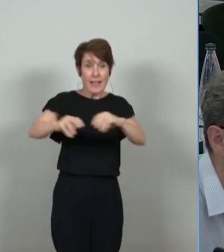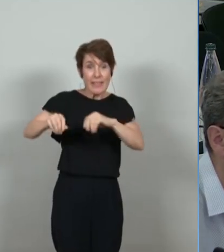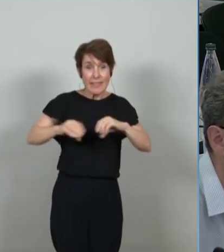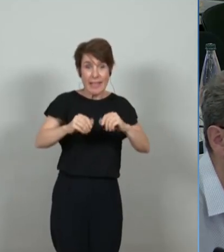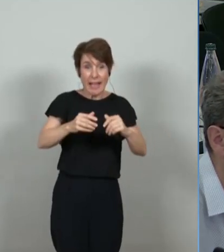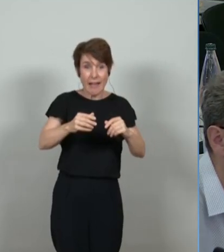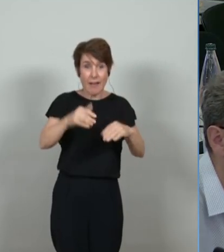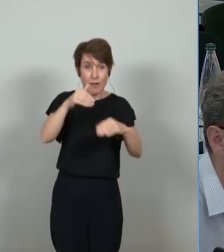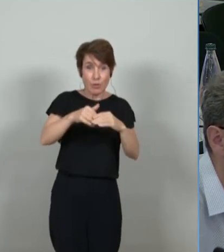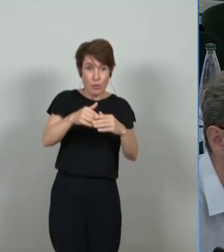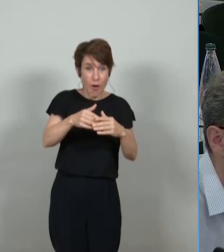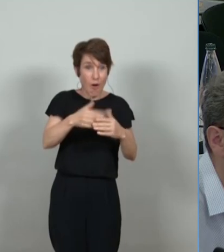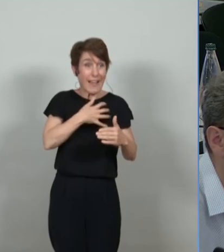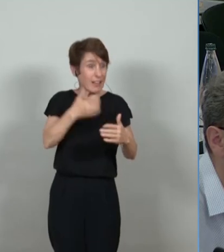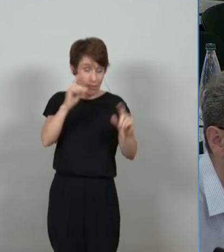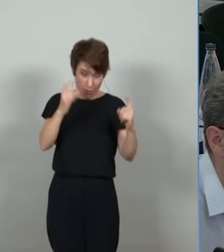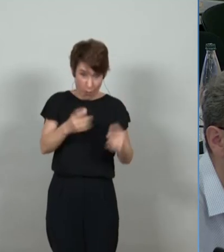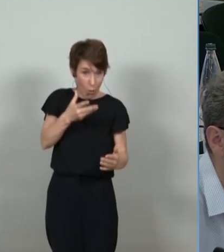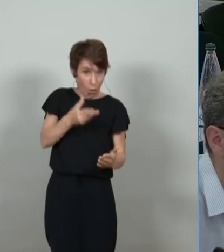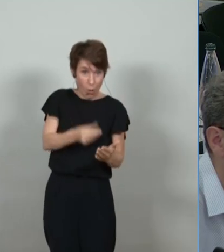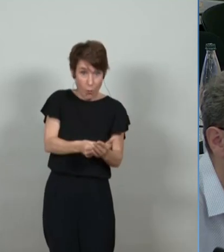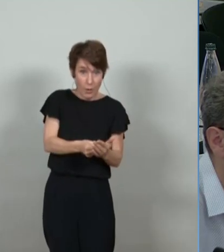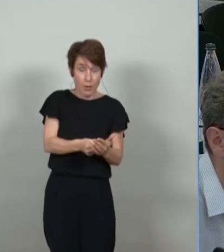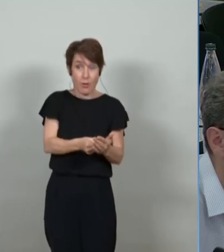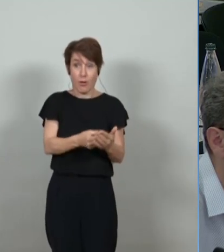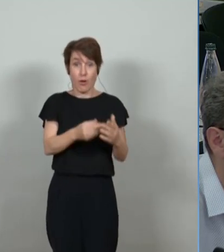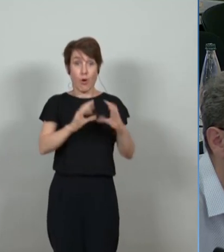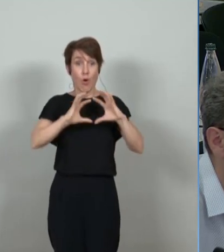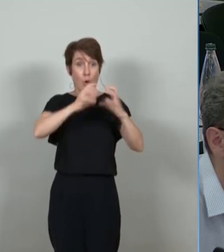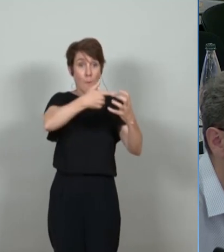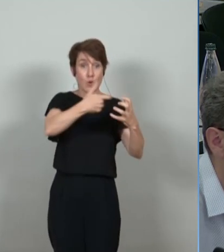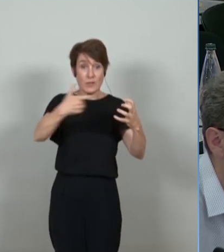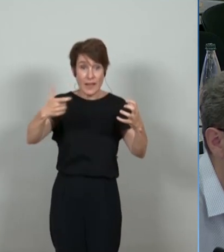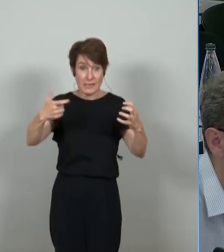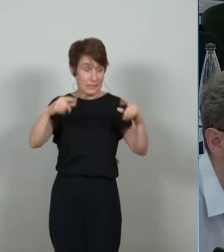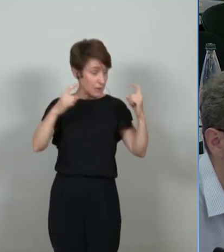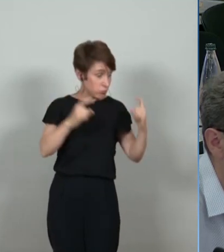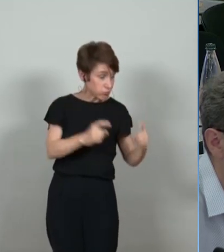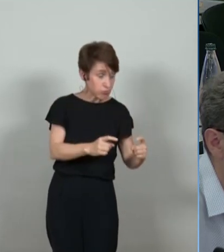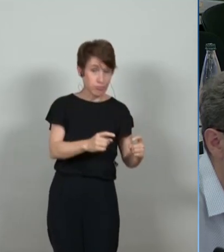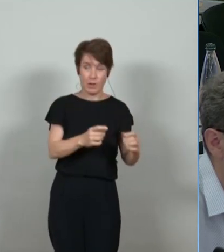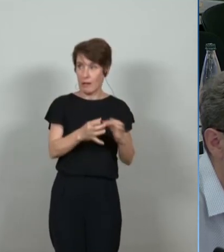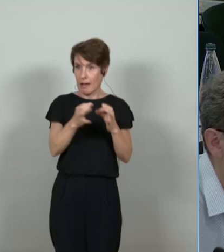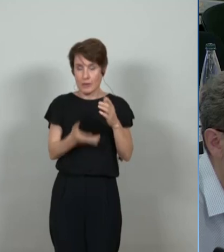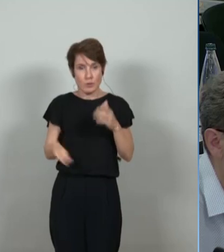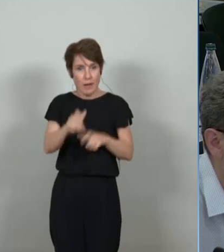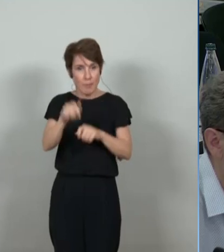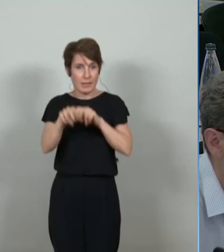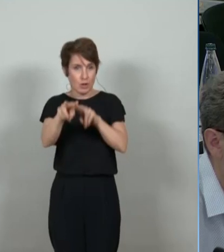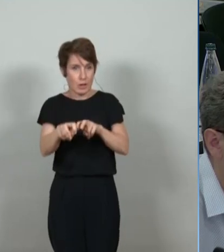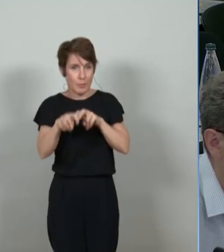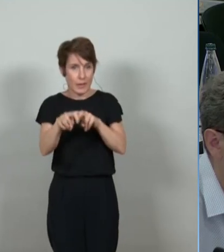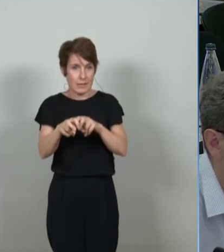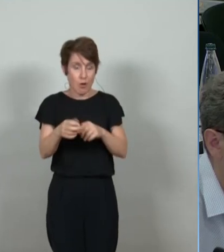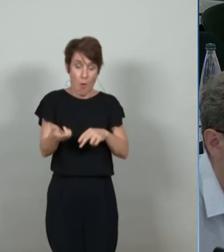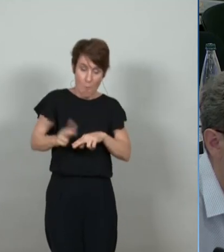la biodiversité mais aussi une mutation dramatique du monde paysan et son cortège de mort et